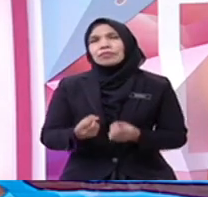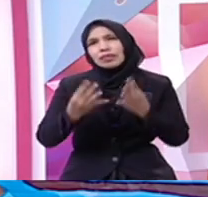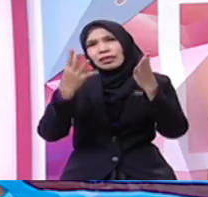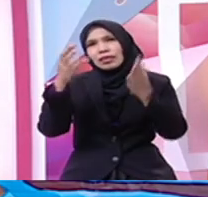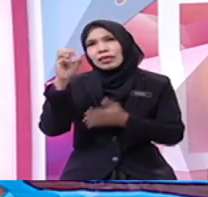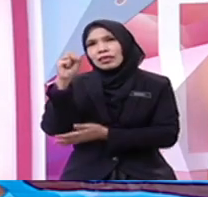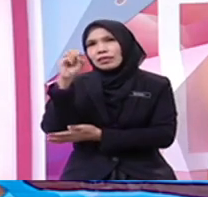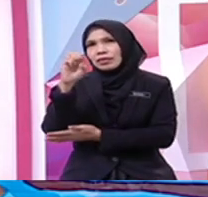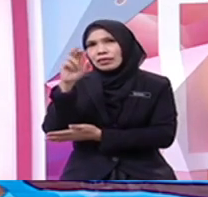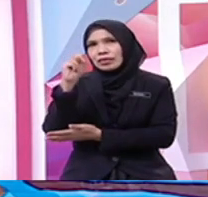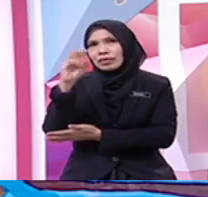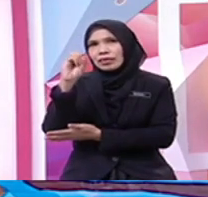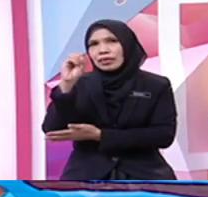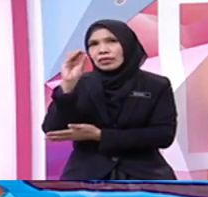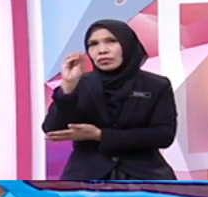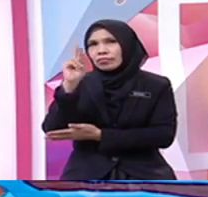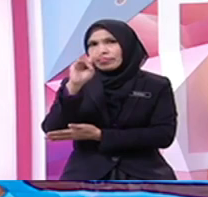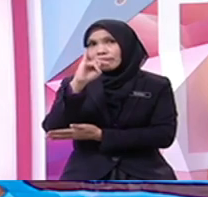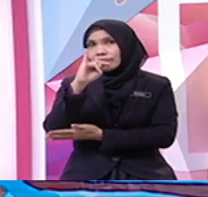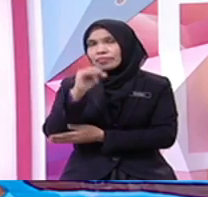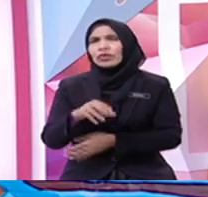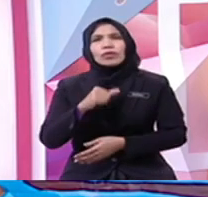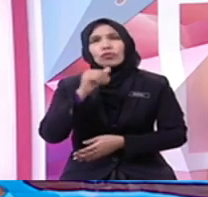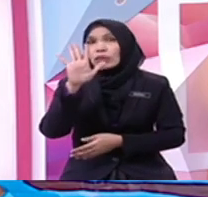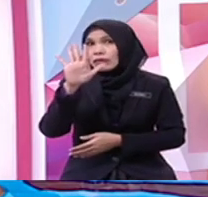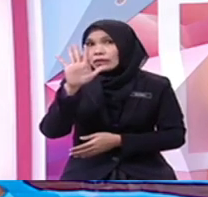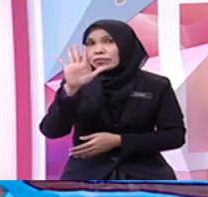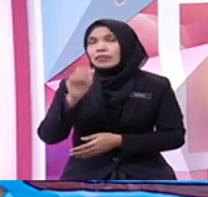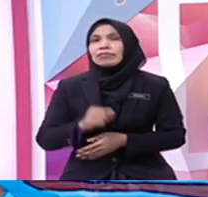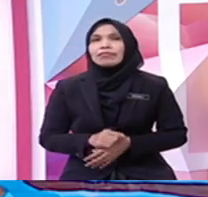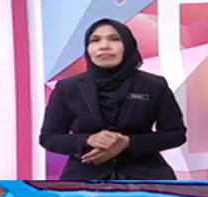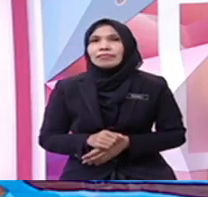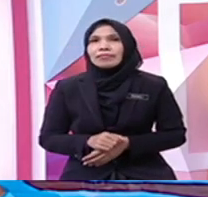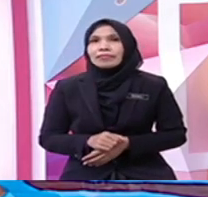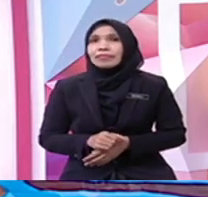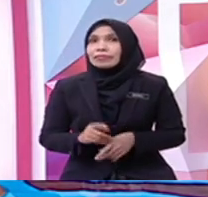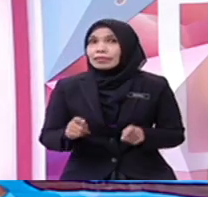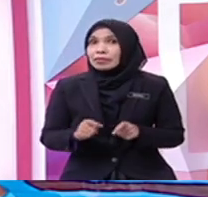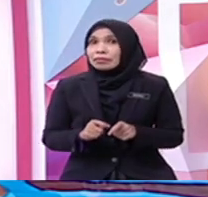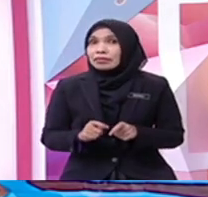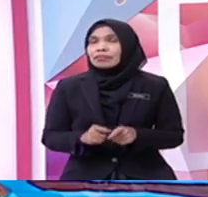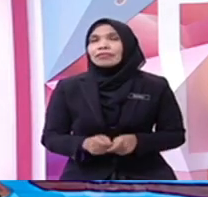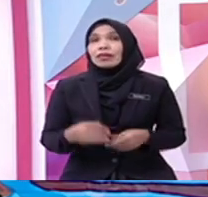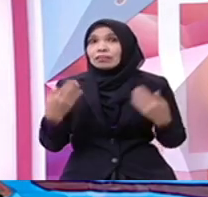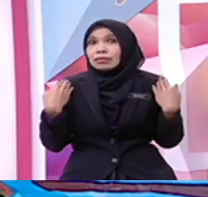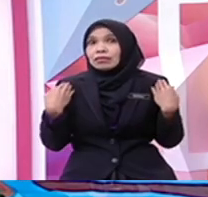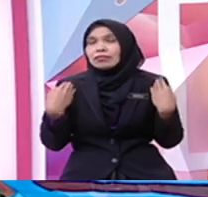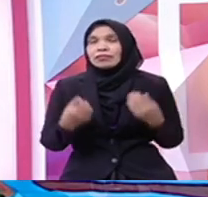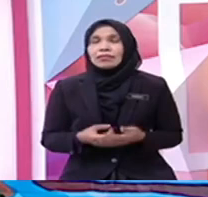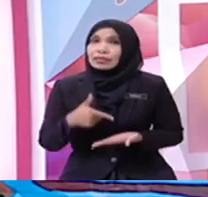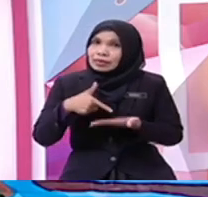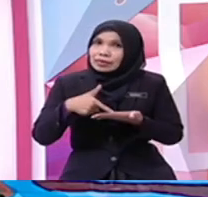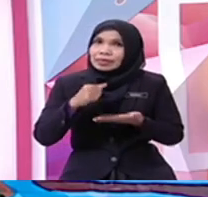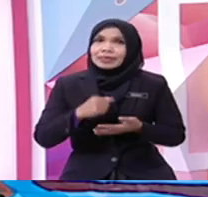hasilnya kitchen kita bukan stakat ni mo 1000 cascada sentuhan asmui betul kesembuhan tadi kan kita